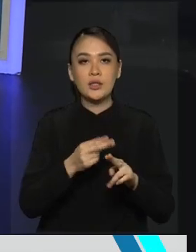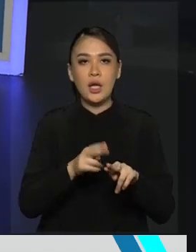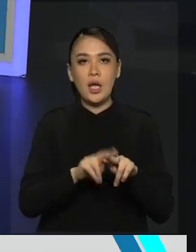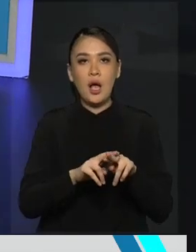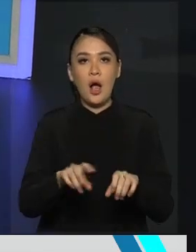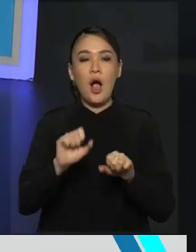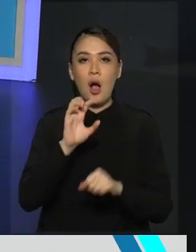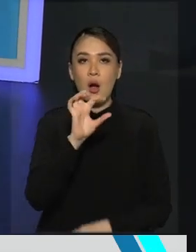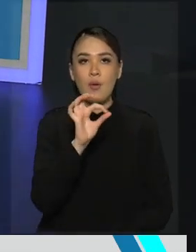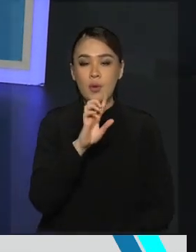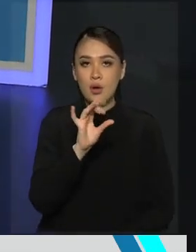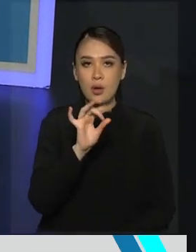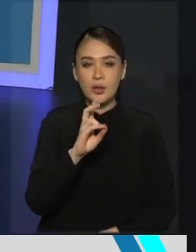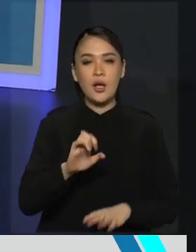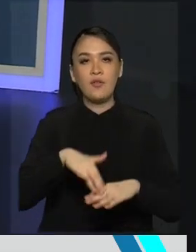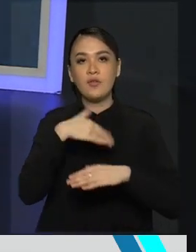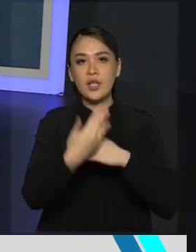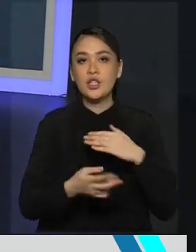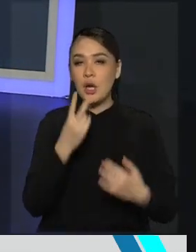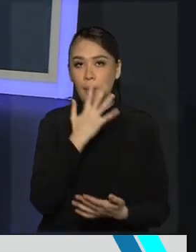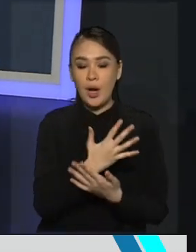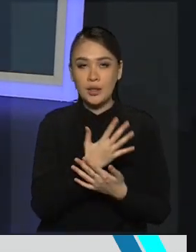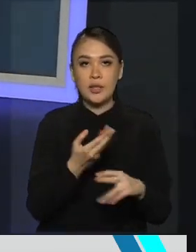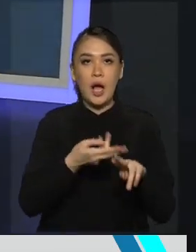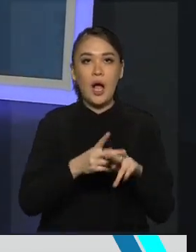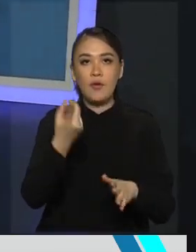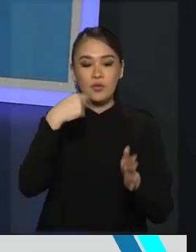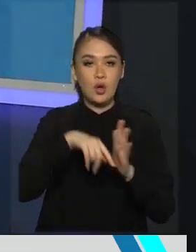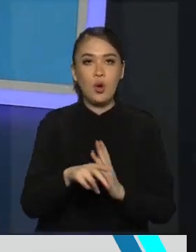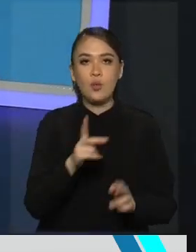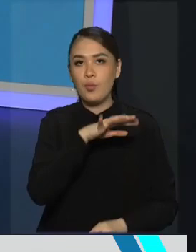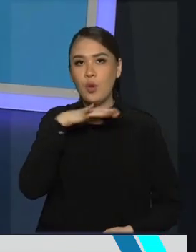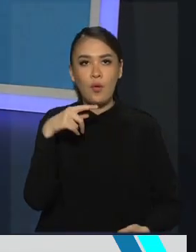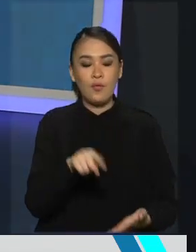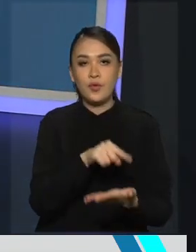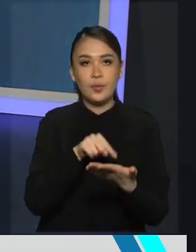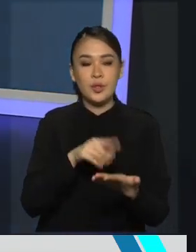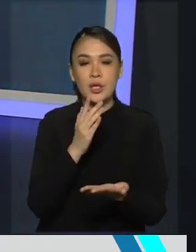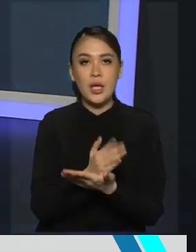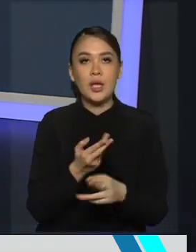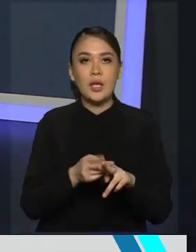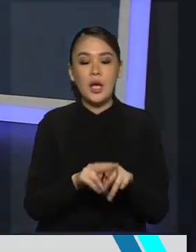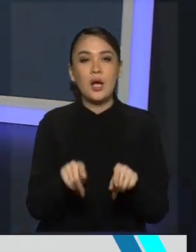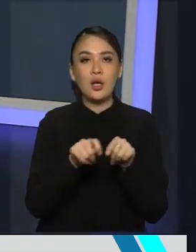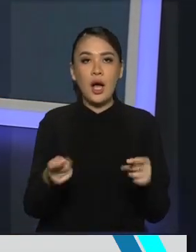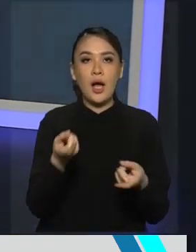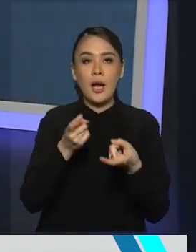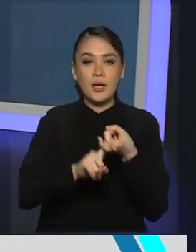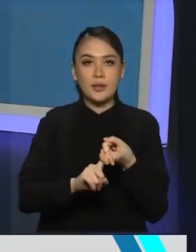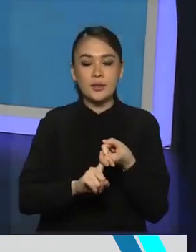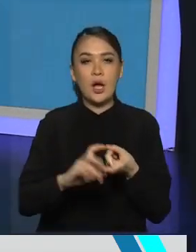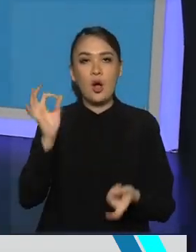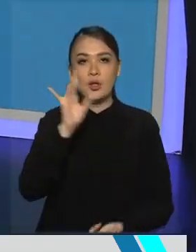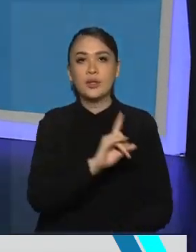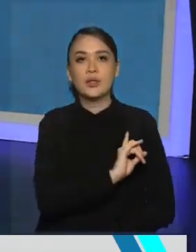контур. Вопросов действительно очень много. В части, касающейся реформирования наших вооруженных сил,